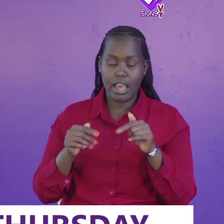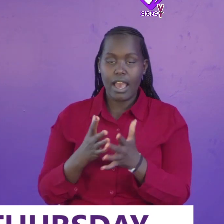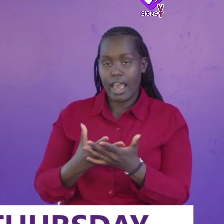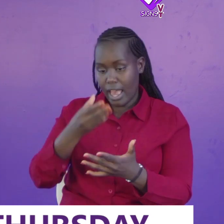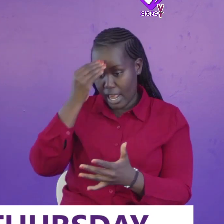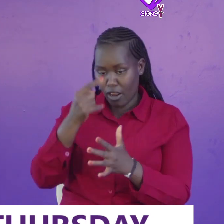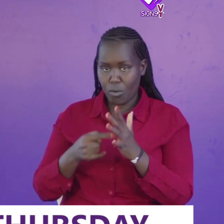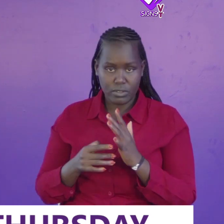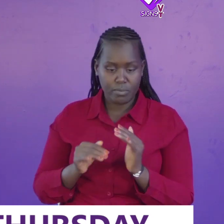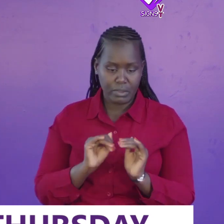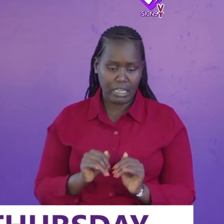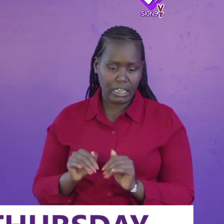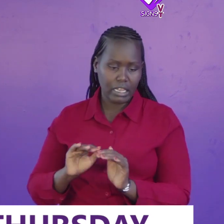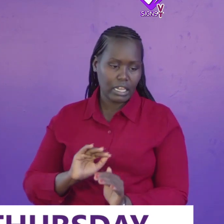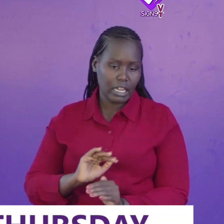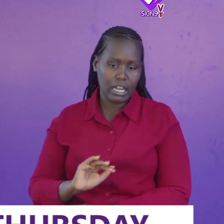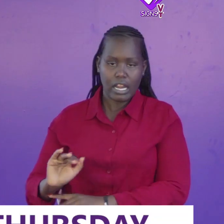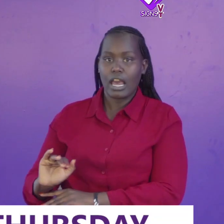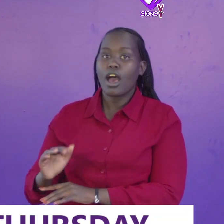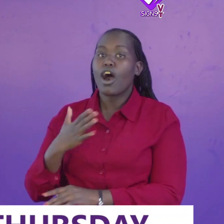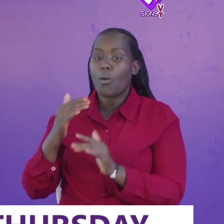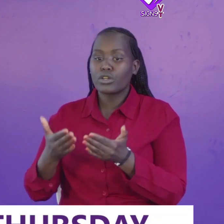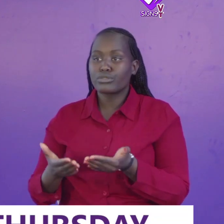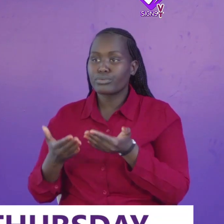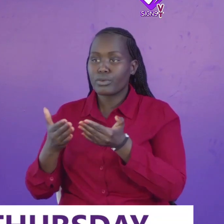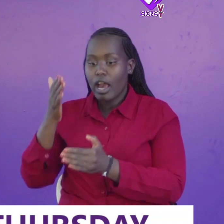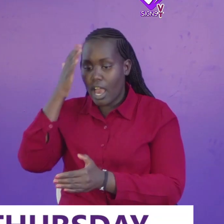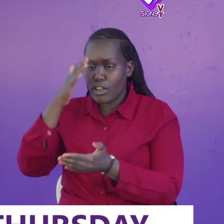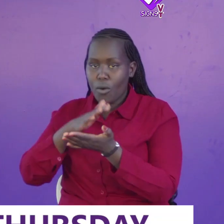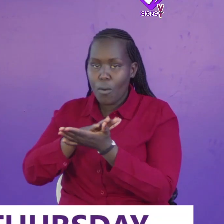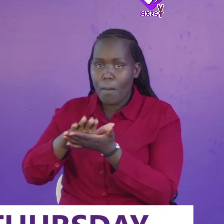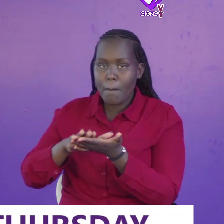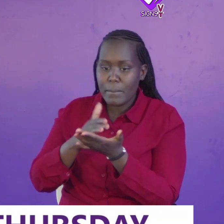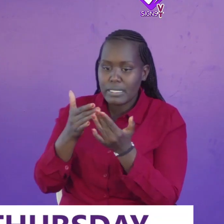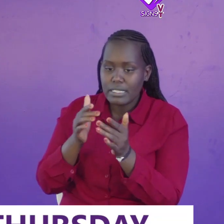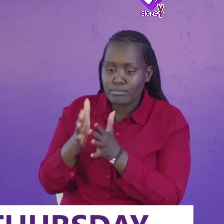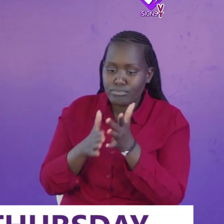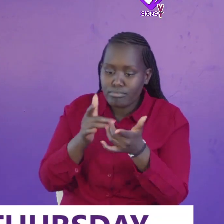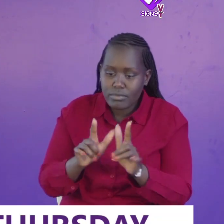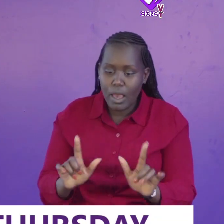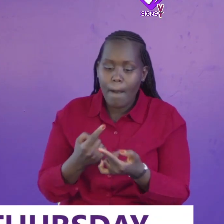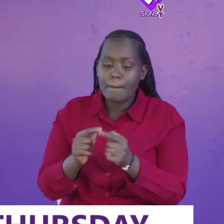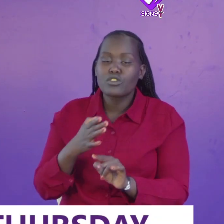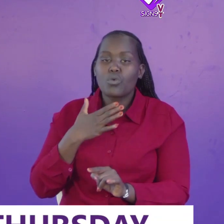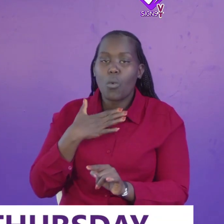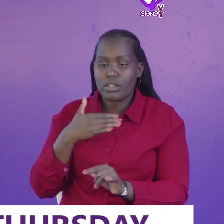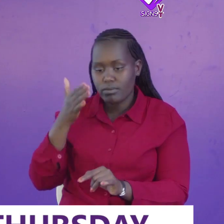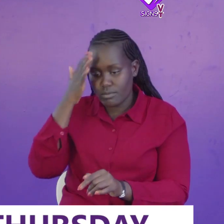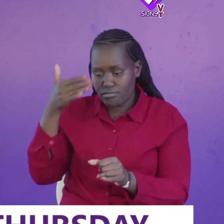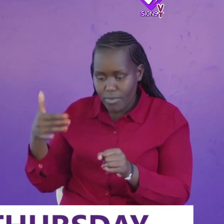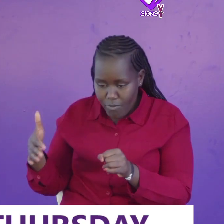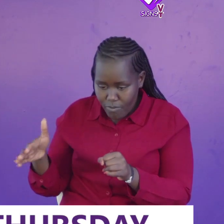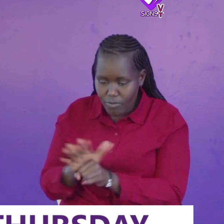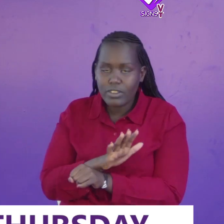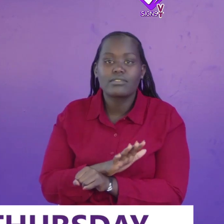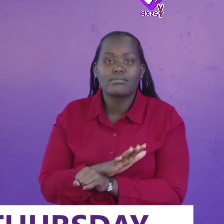kwanza naachana pia. Nataka ku-upgrade. Nimekuwa nikijua basic sign language. Sasa nataka nijue the whole